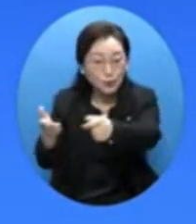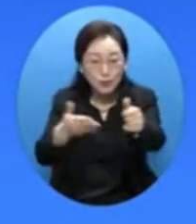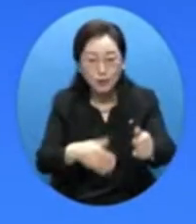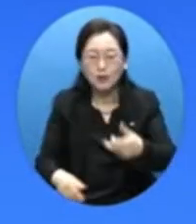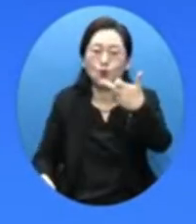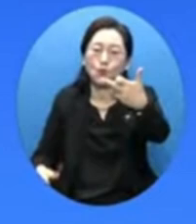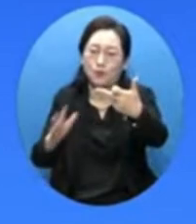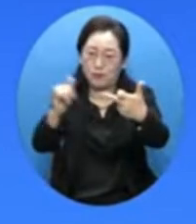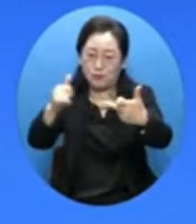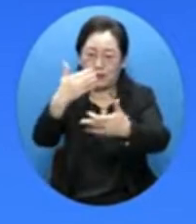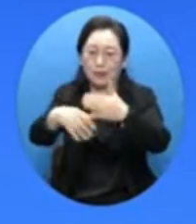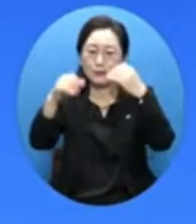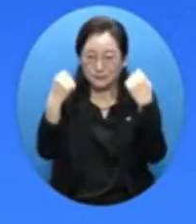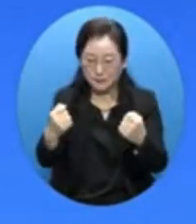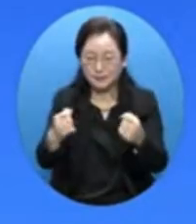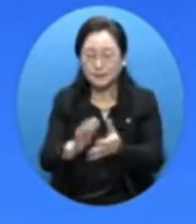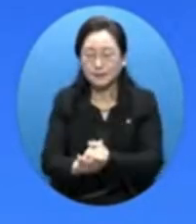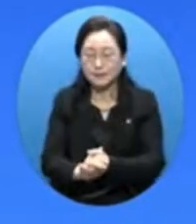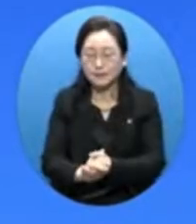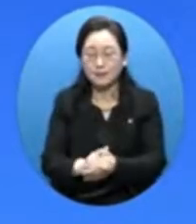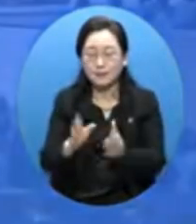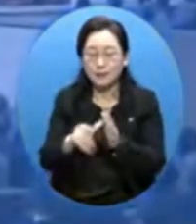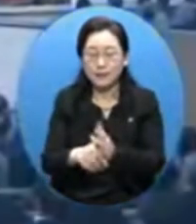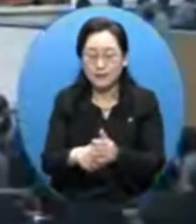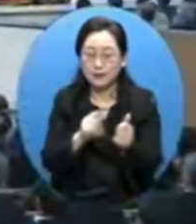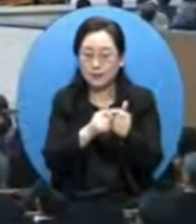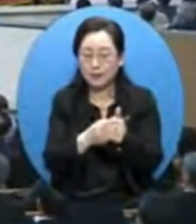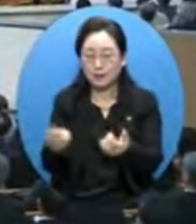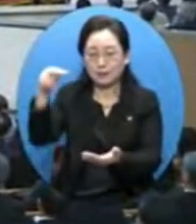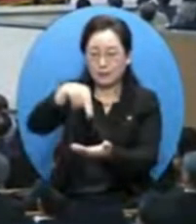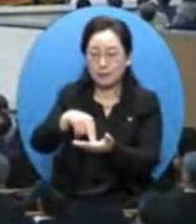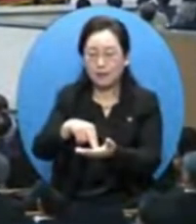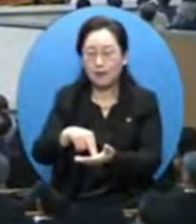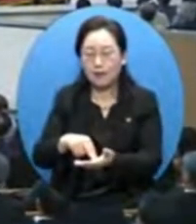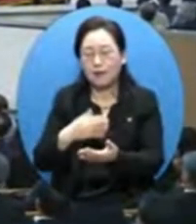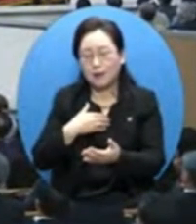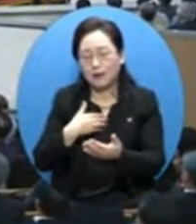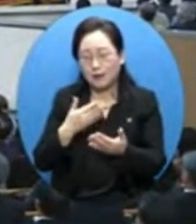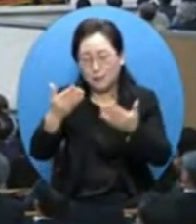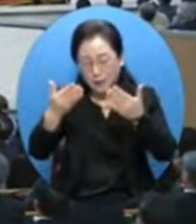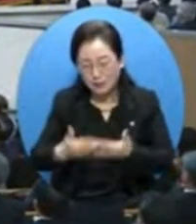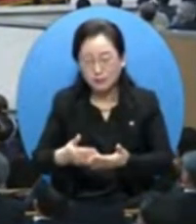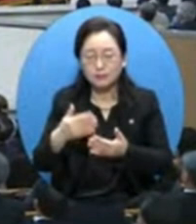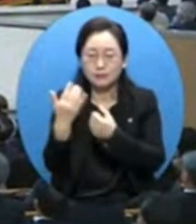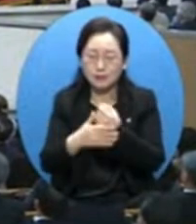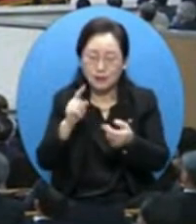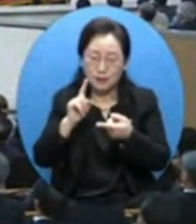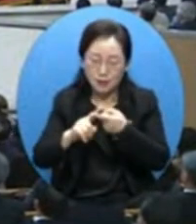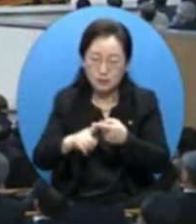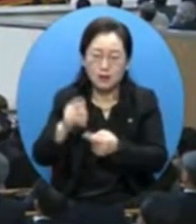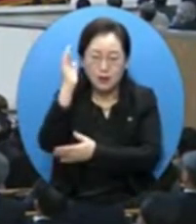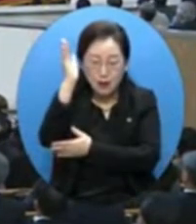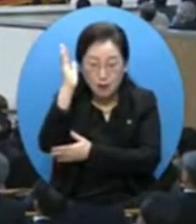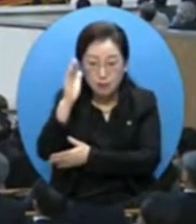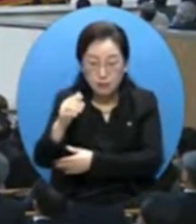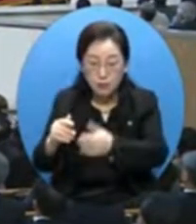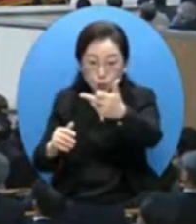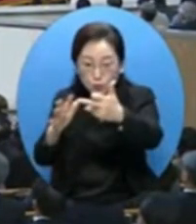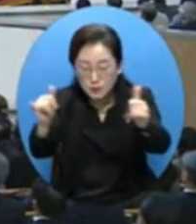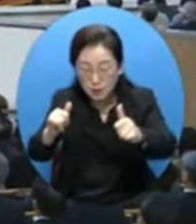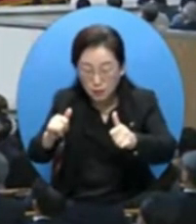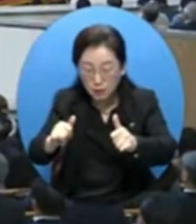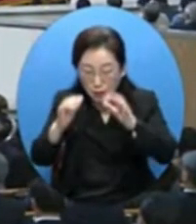17명이 남았습니다. 17명이 남았을 때 그때 이반 로버츠가 받은 은혜를 저었습니다. 불을 토하는 설교를 했습니다. 17명이 다 성령으로